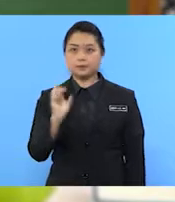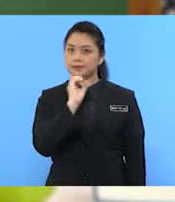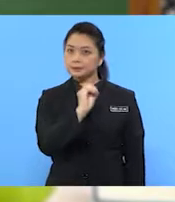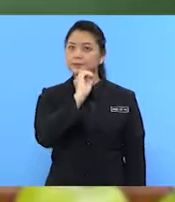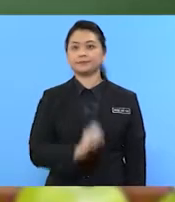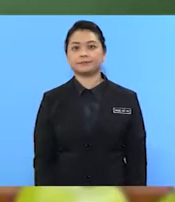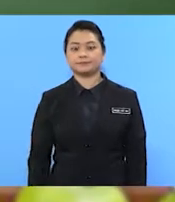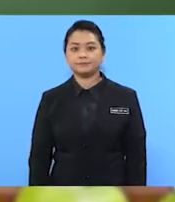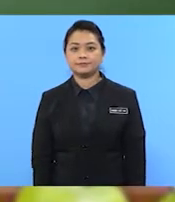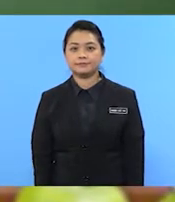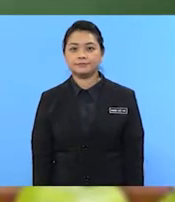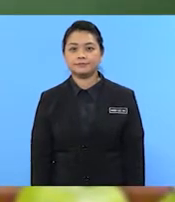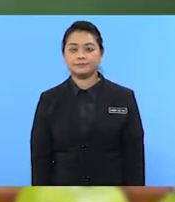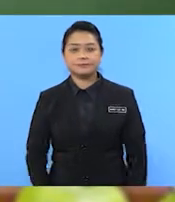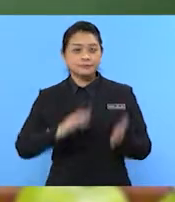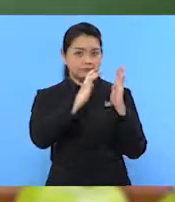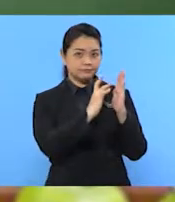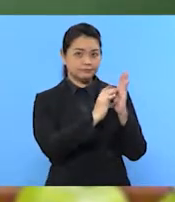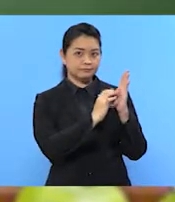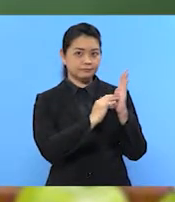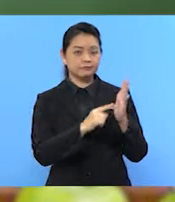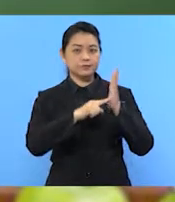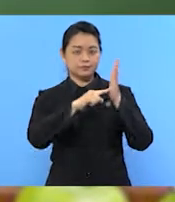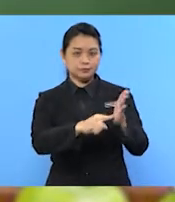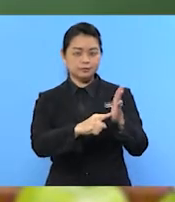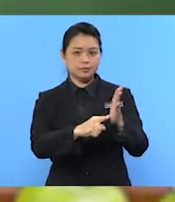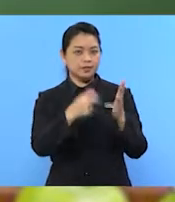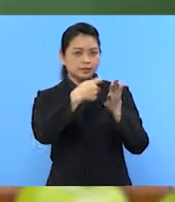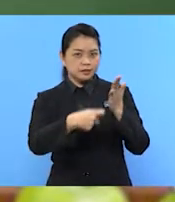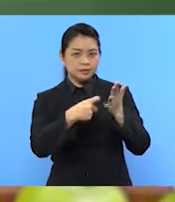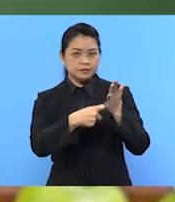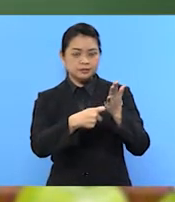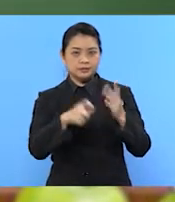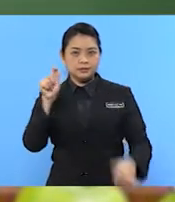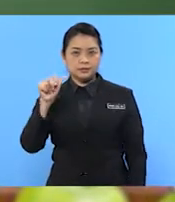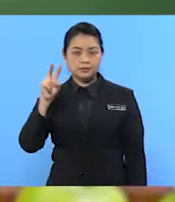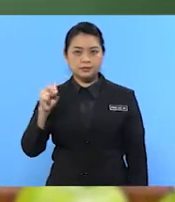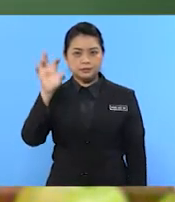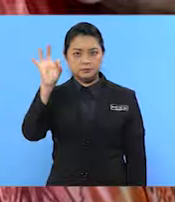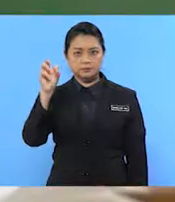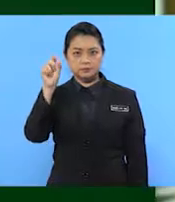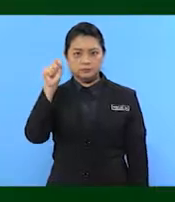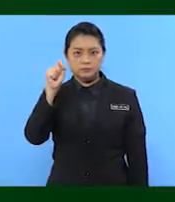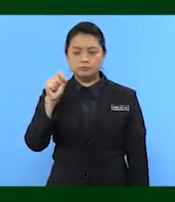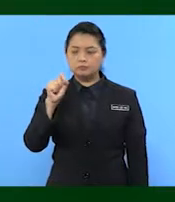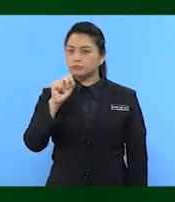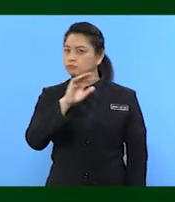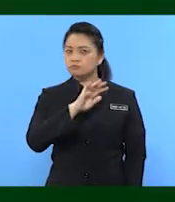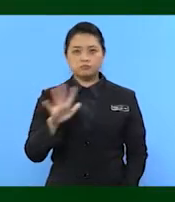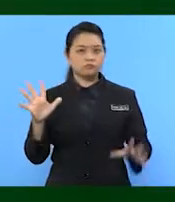sifar. Kalkulator menunjukkan nilai tangen bagi sudut 90 darjah tidak dapat